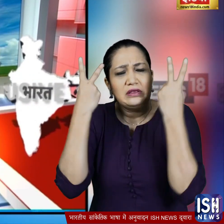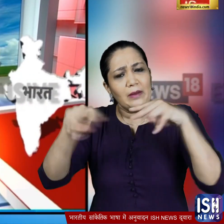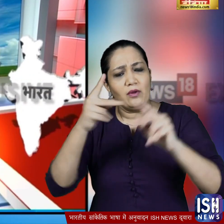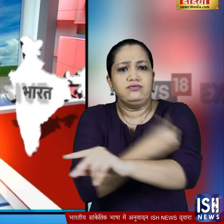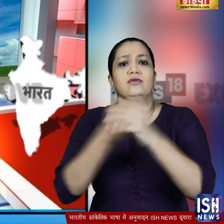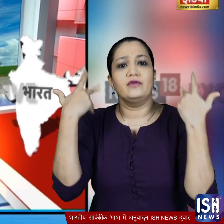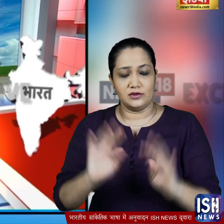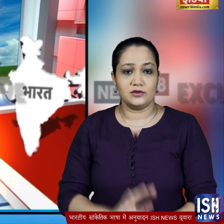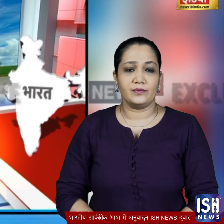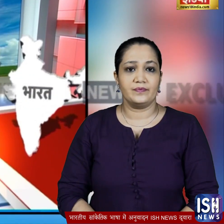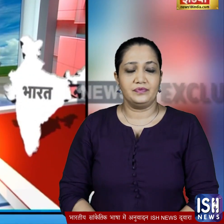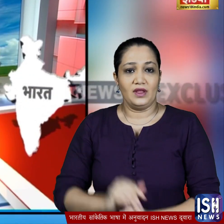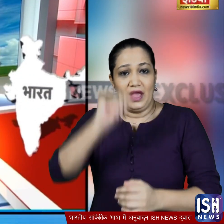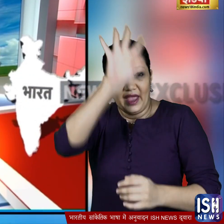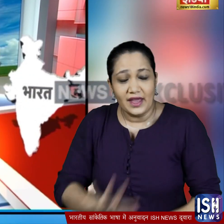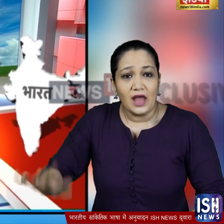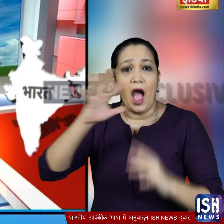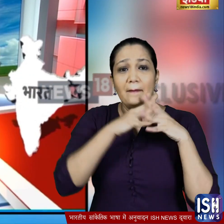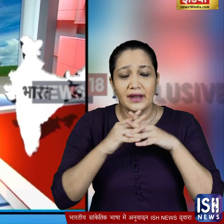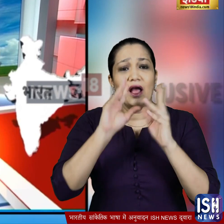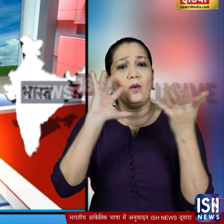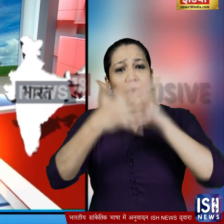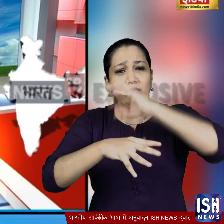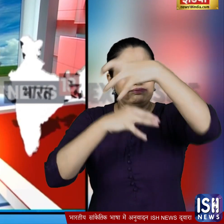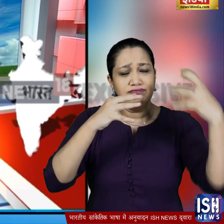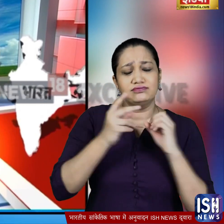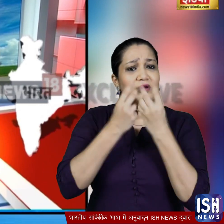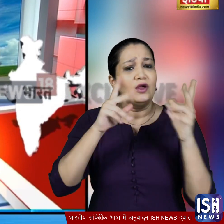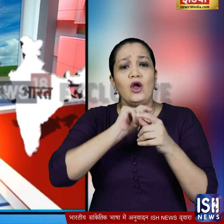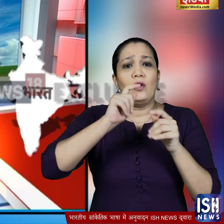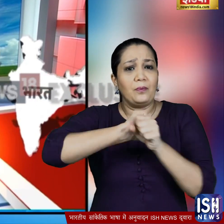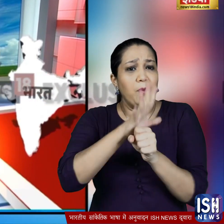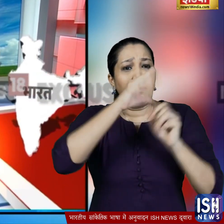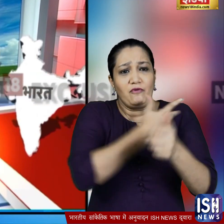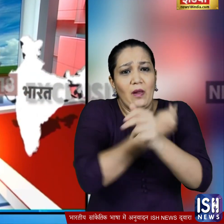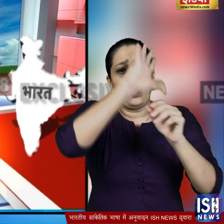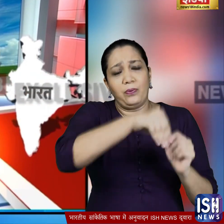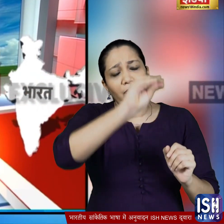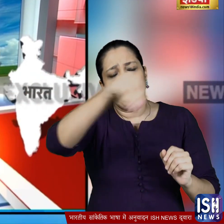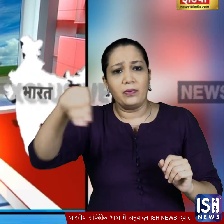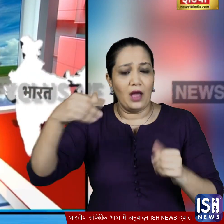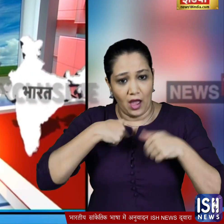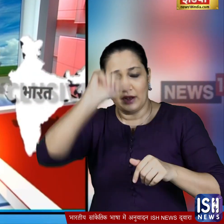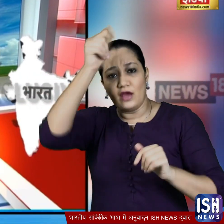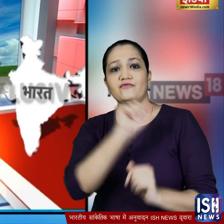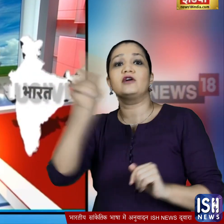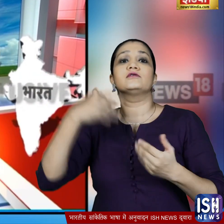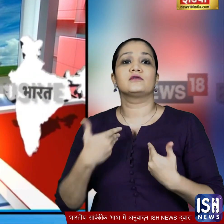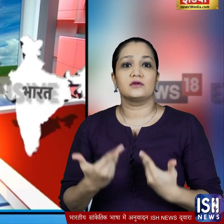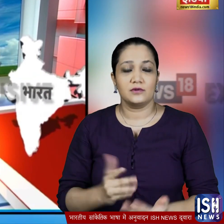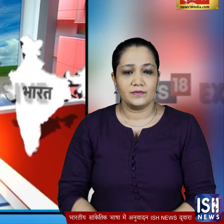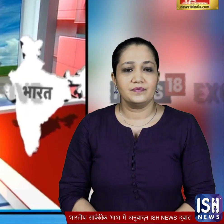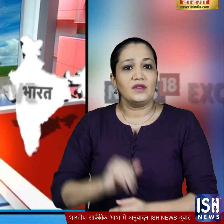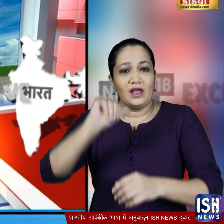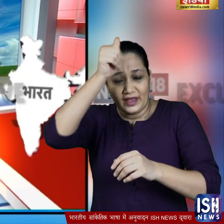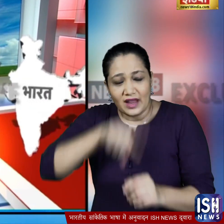गया। यानी भारत ने अमेरिका समेत दुनिया के दूसरे देशों को कोरोना वैक्सीन लगाने के मामले में पीछे छोड़ दिया। ऐसा तब है जब भारत में इसी